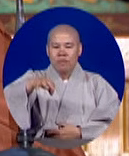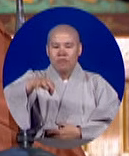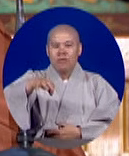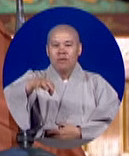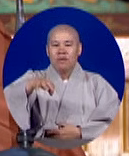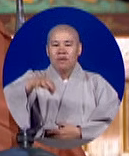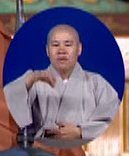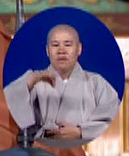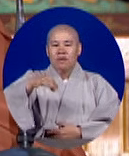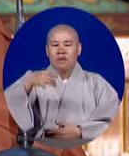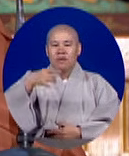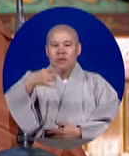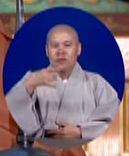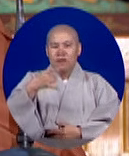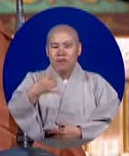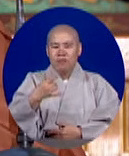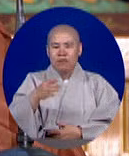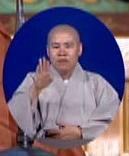영입수주